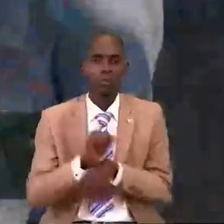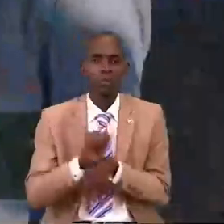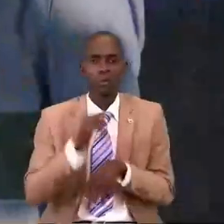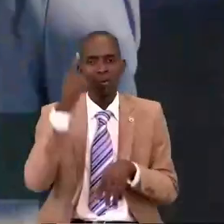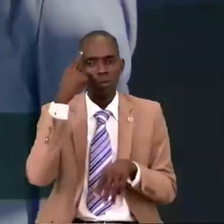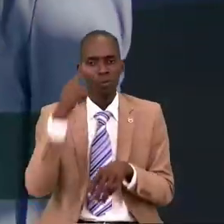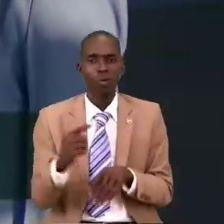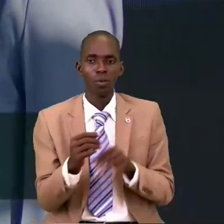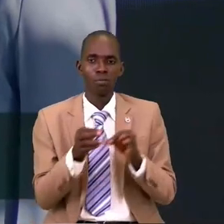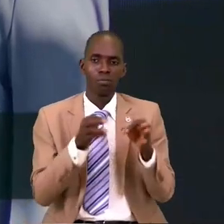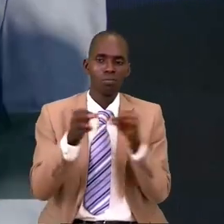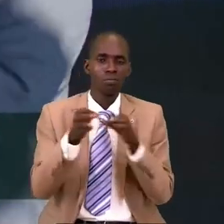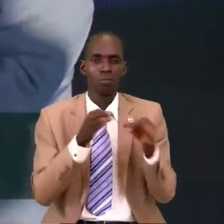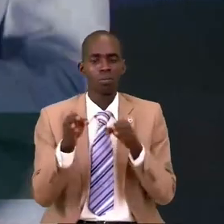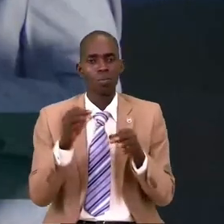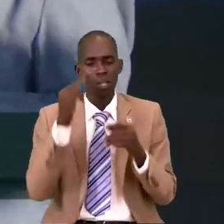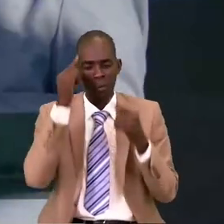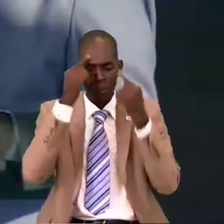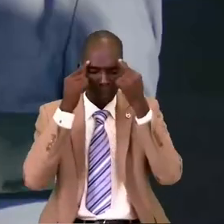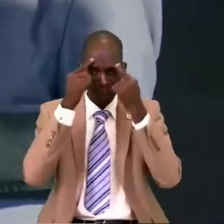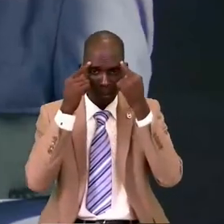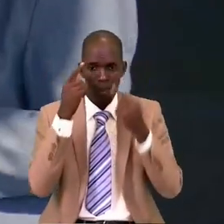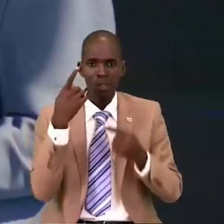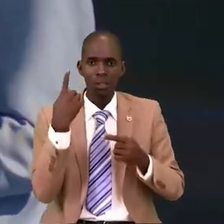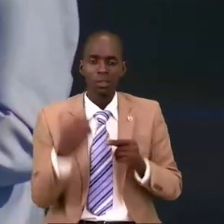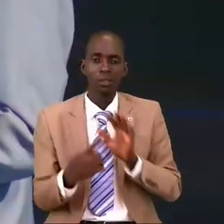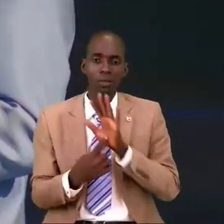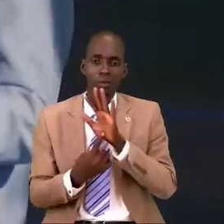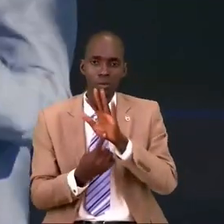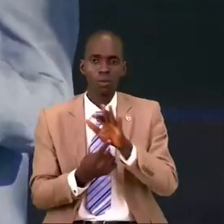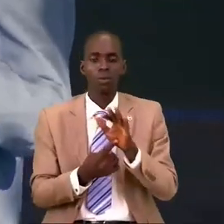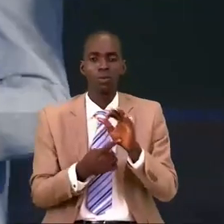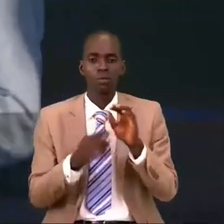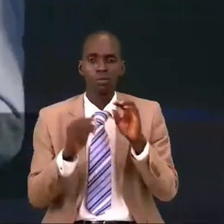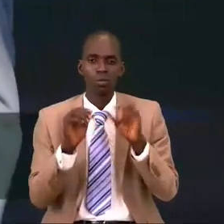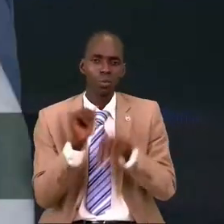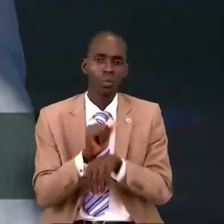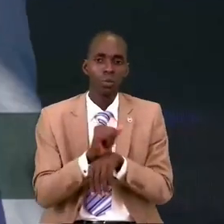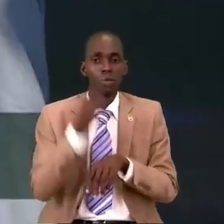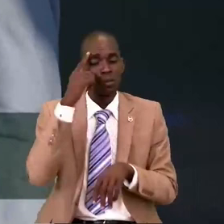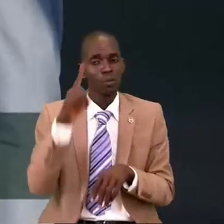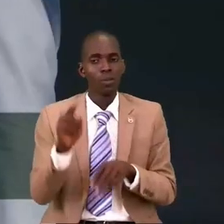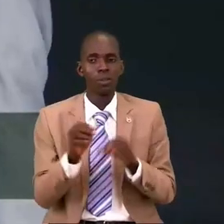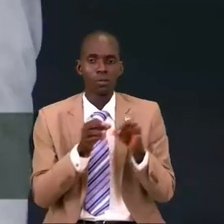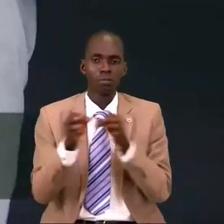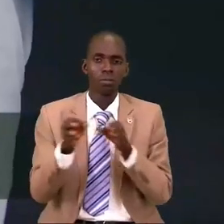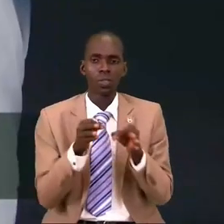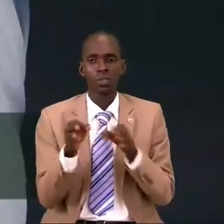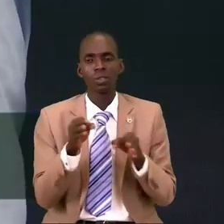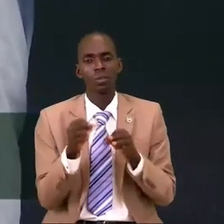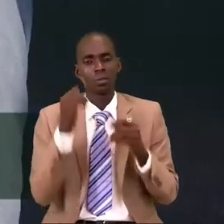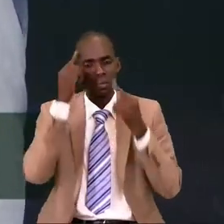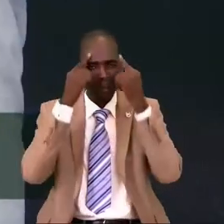indiqués pour la méditation instructive. Il dit en Josué chapitre 1,